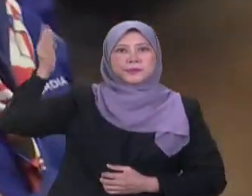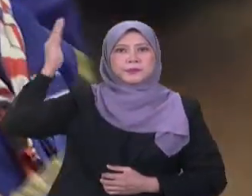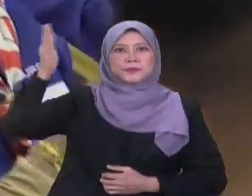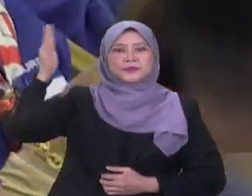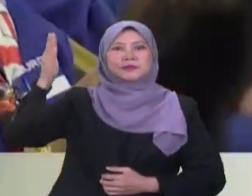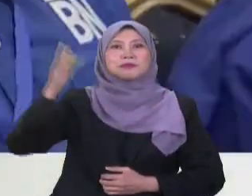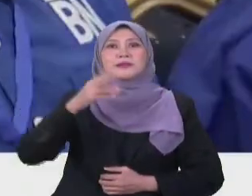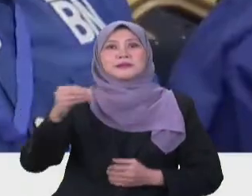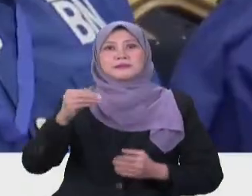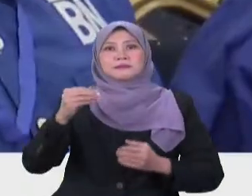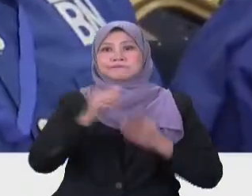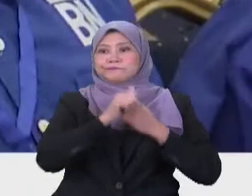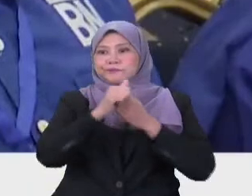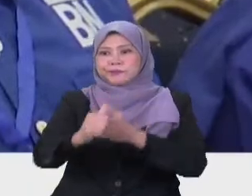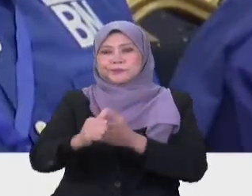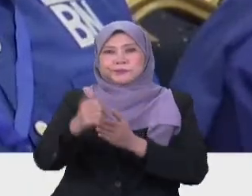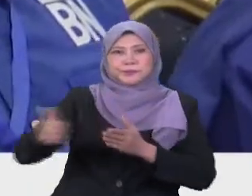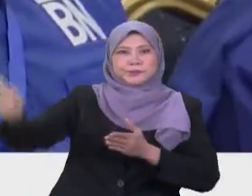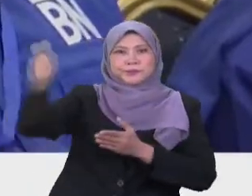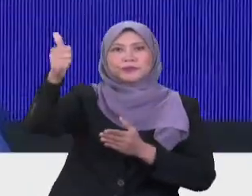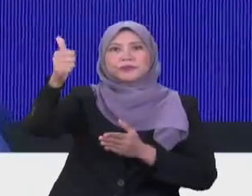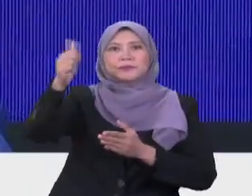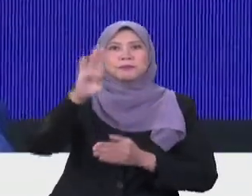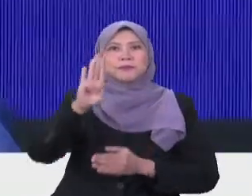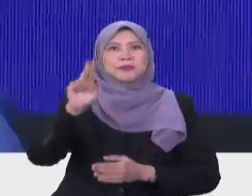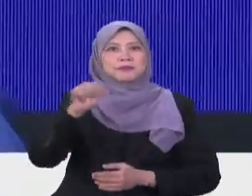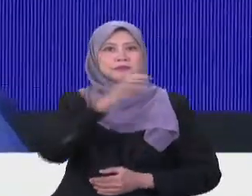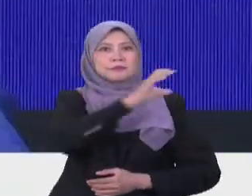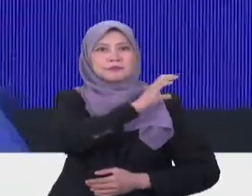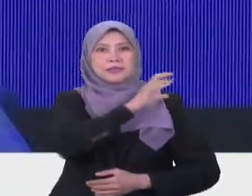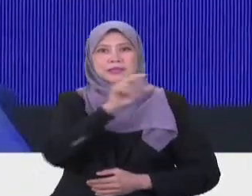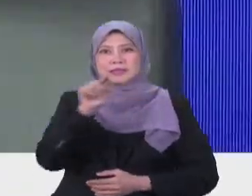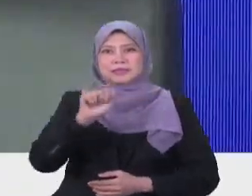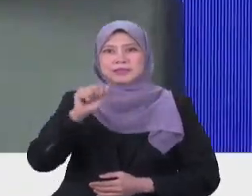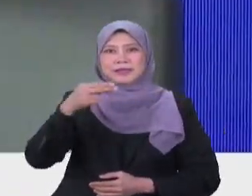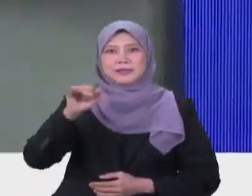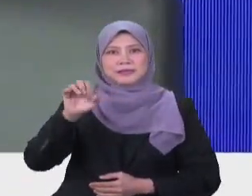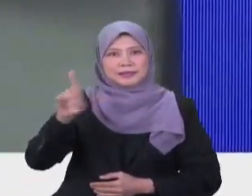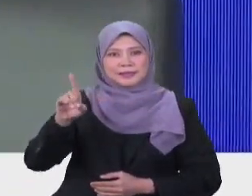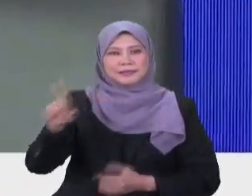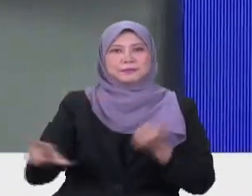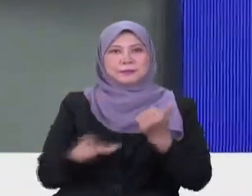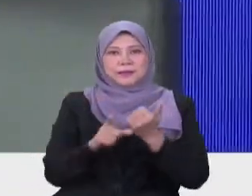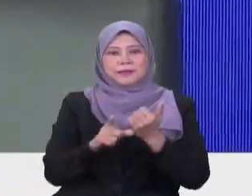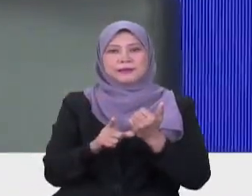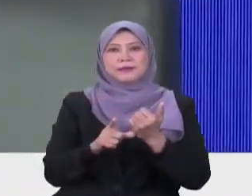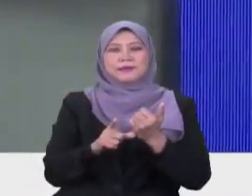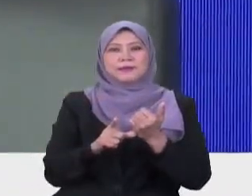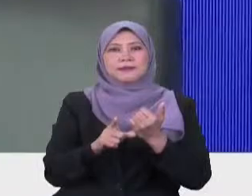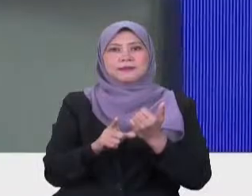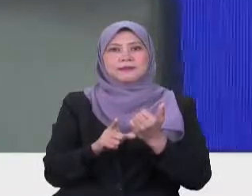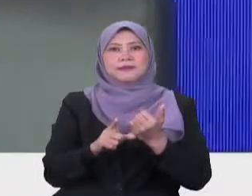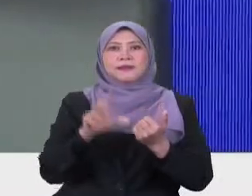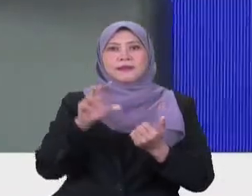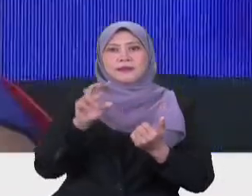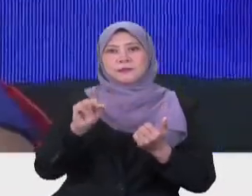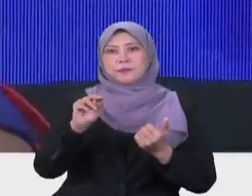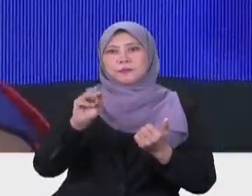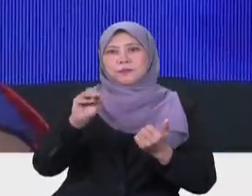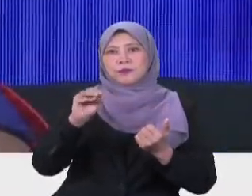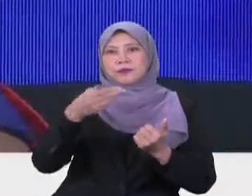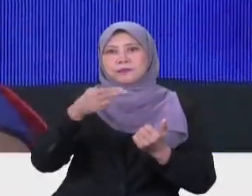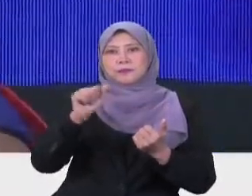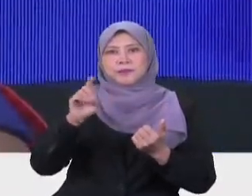juga dihadiri kepemimpinan tertinggi antaranya pengurus cbn.id Ahmad Zahid Hamidi timbangannya Datuk Sri utama Muhammad